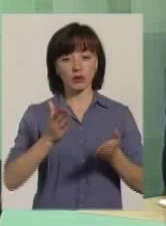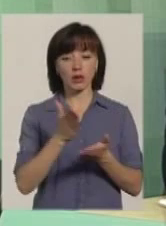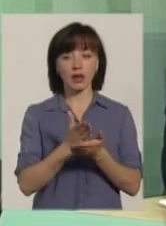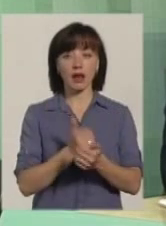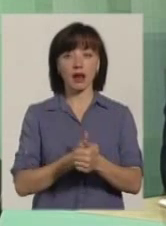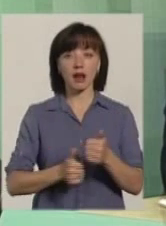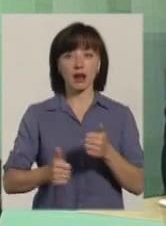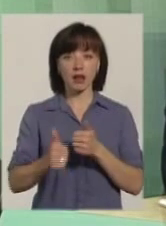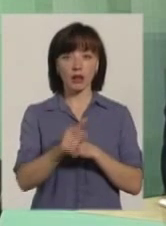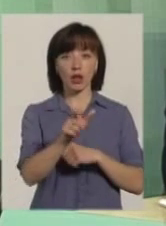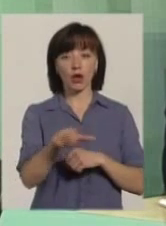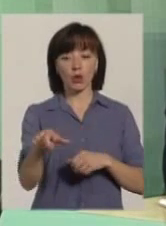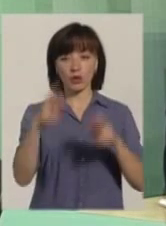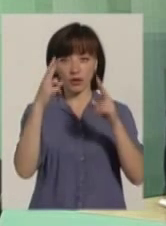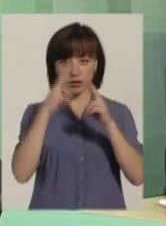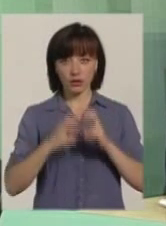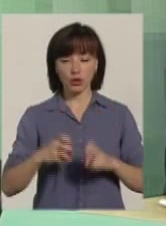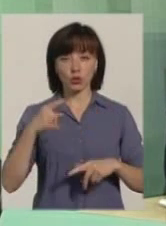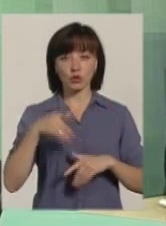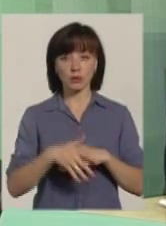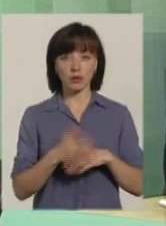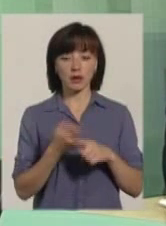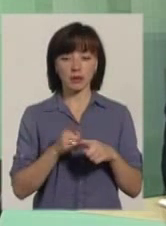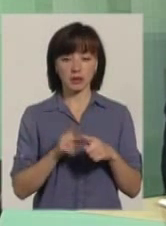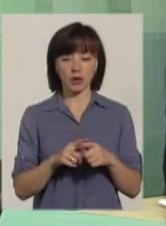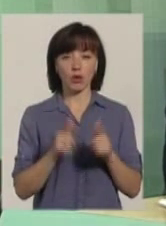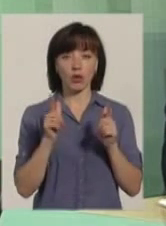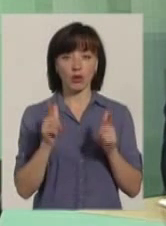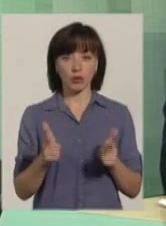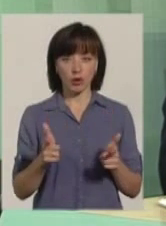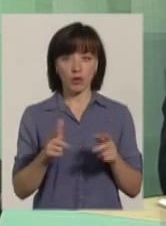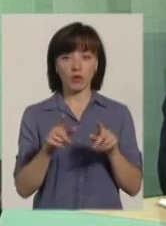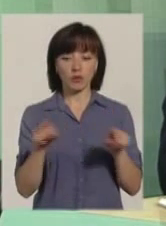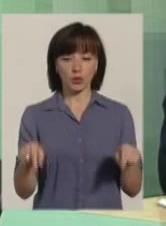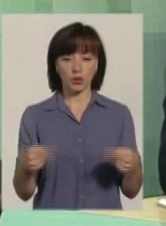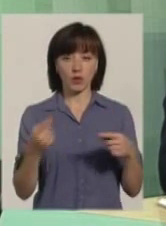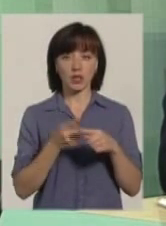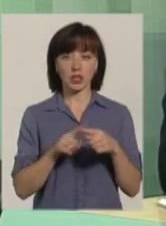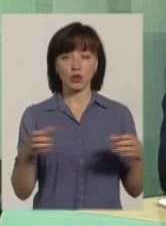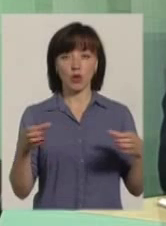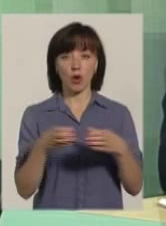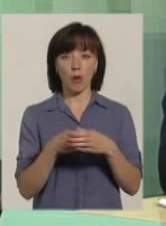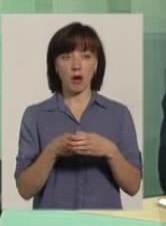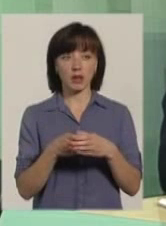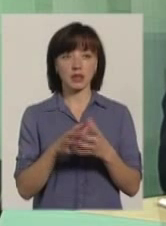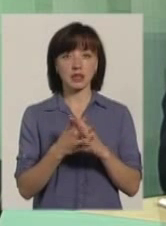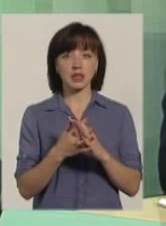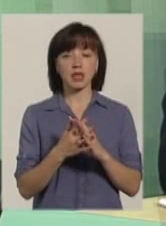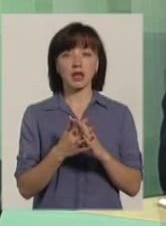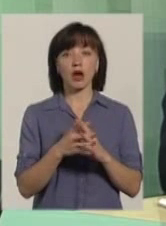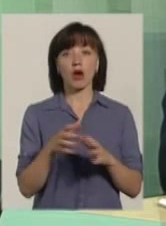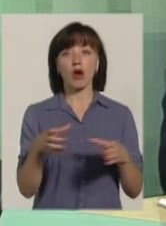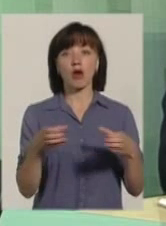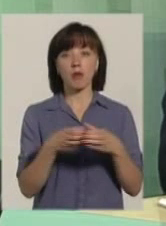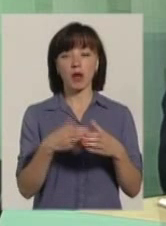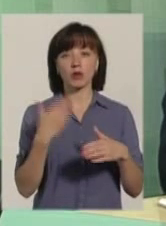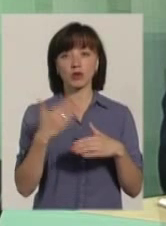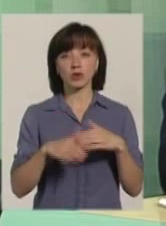є ті люди, хто вивчили і розуміється, і навколо себе готові вибудовувати цю громаду. Сільські громади я вже